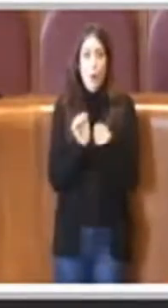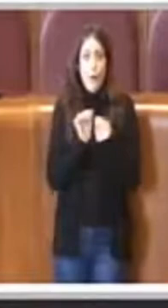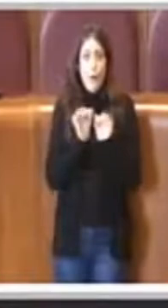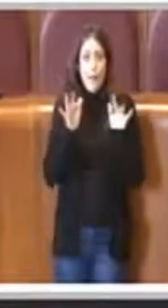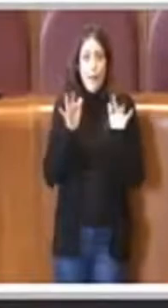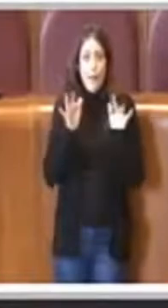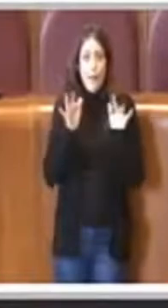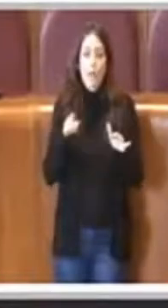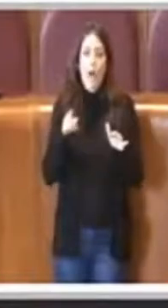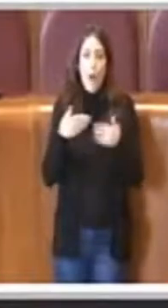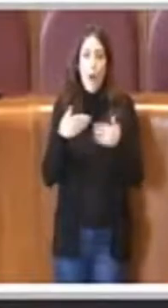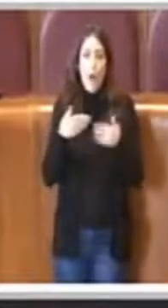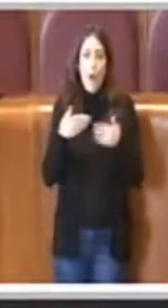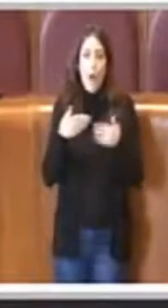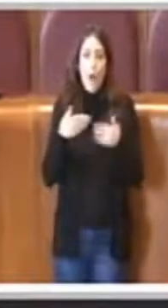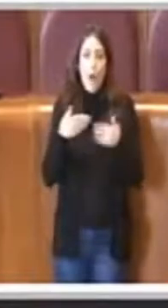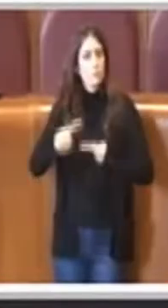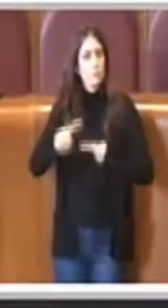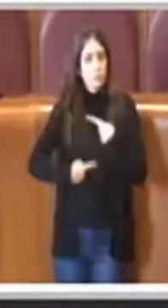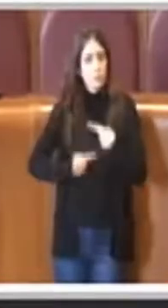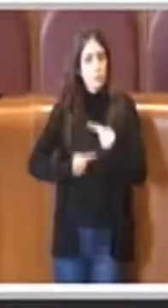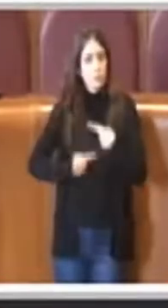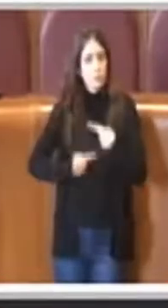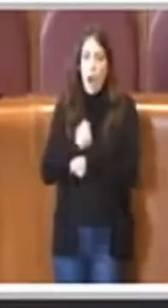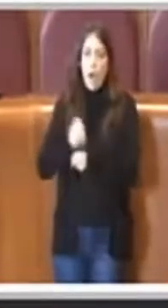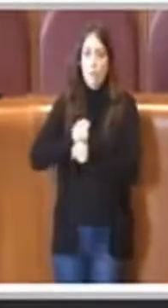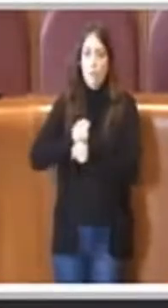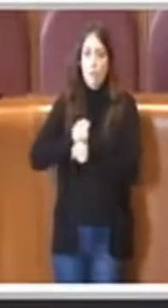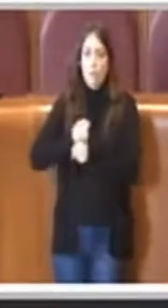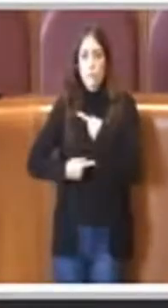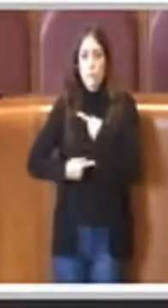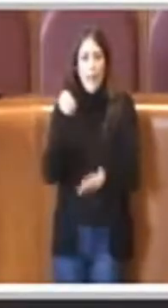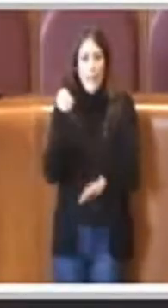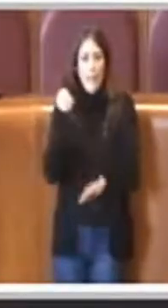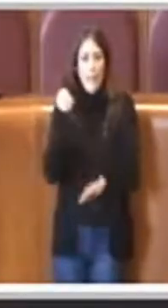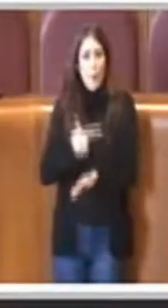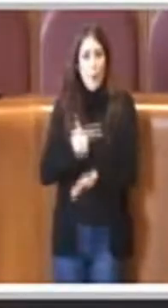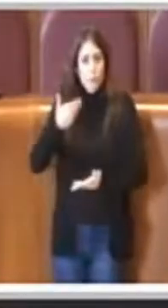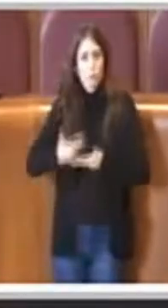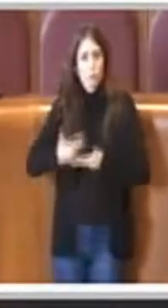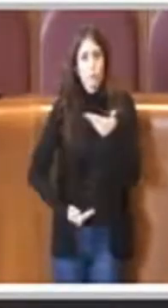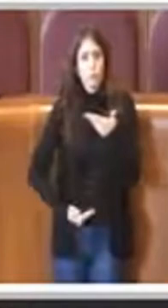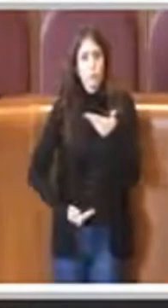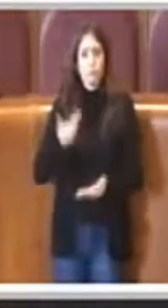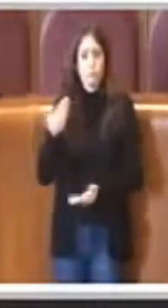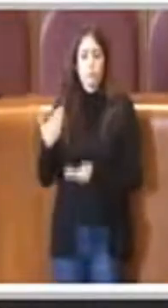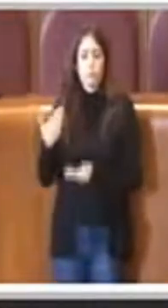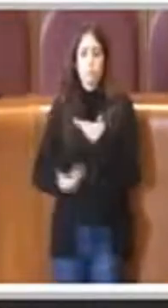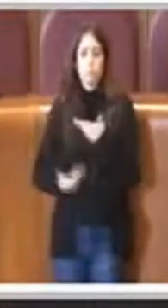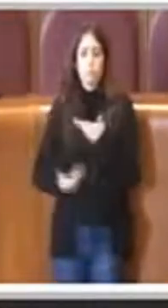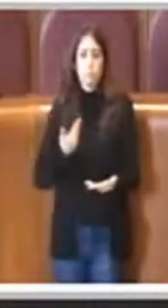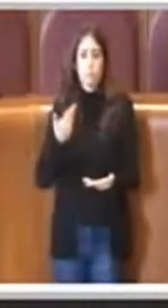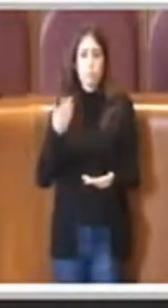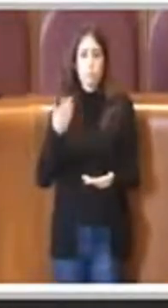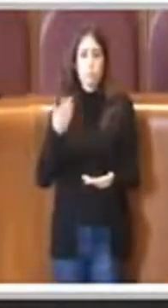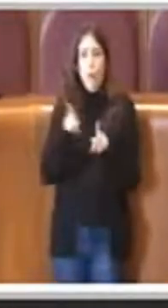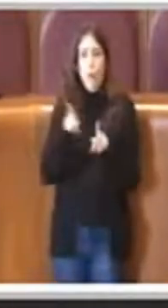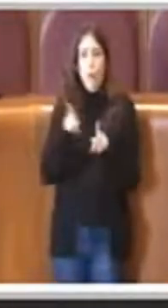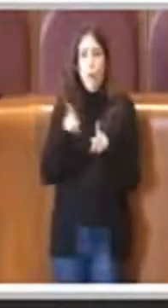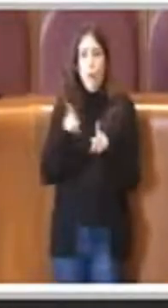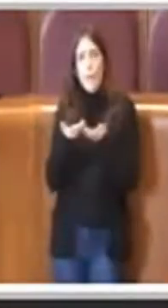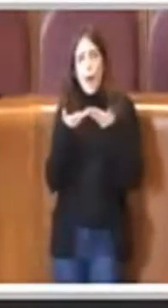rimaste aperte e hanno svolto un importante servizio, molte di loro di